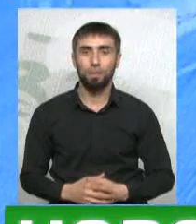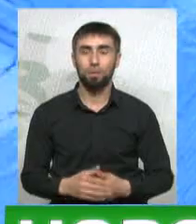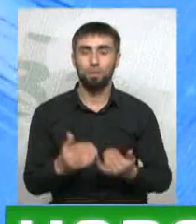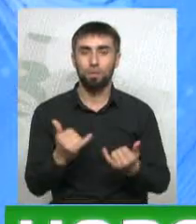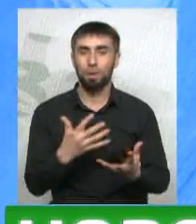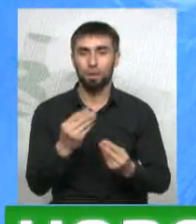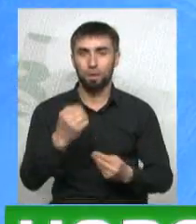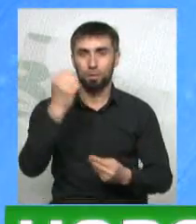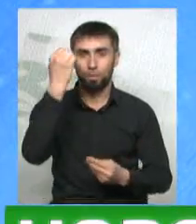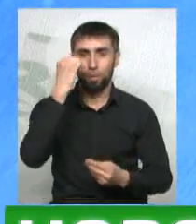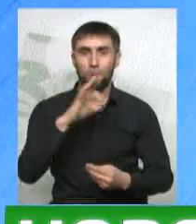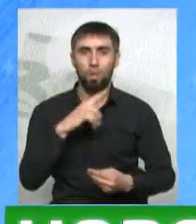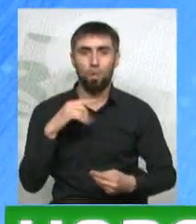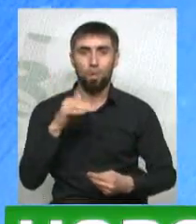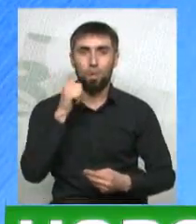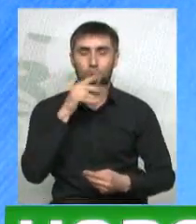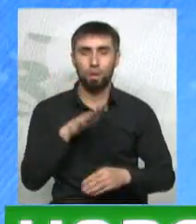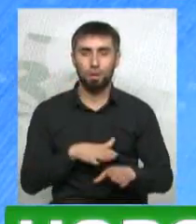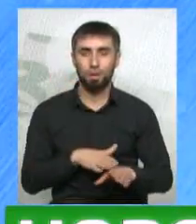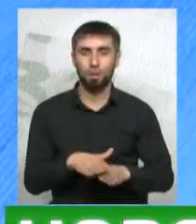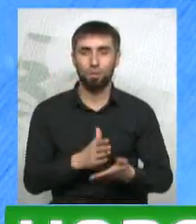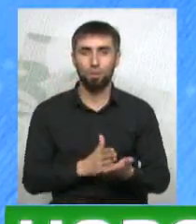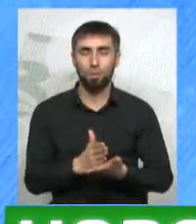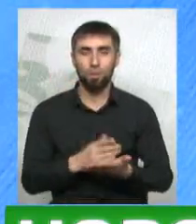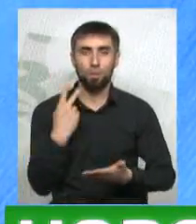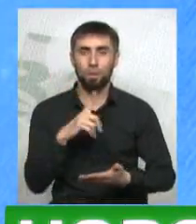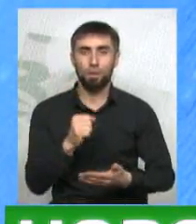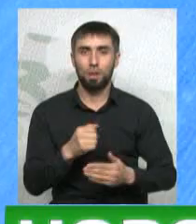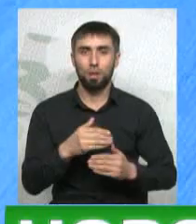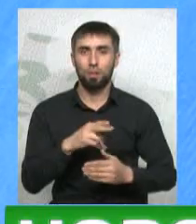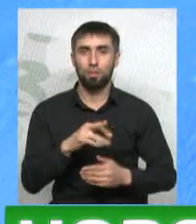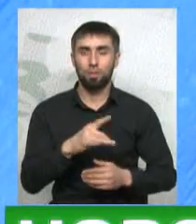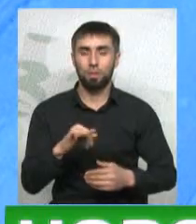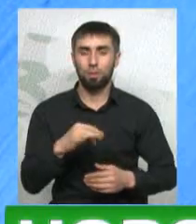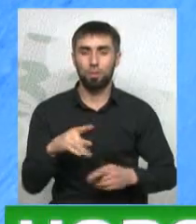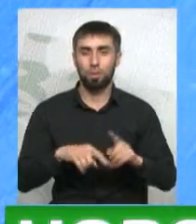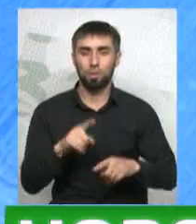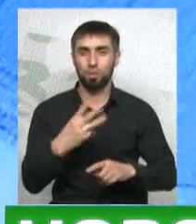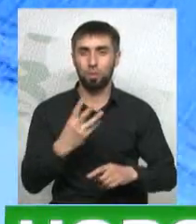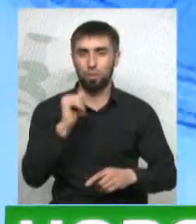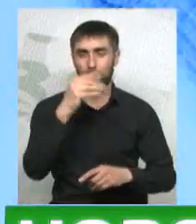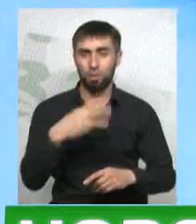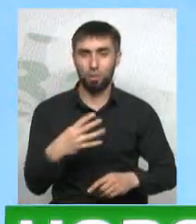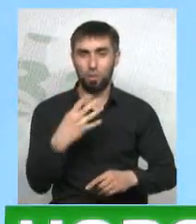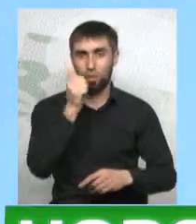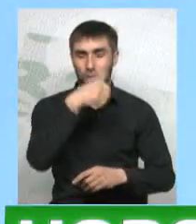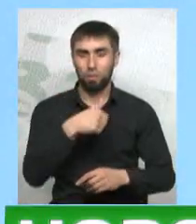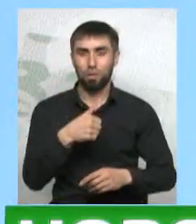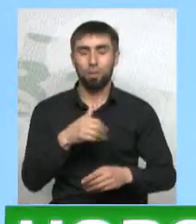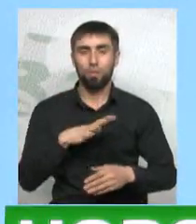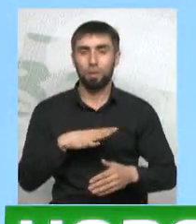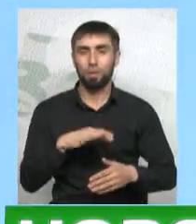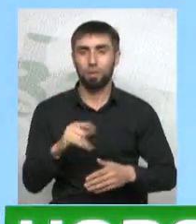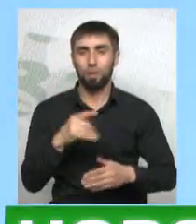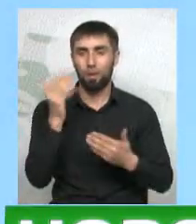Сегодня день памяти о россиянах, которые исполняли служебный долг за пределами Родины. Ровно 34 года назад завершился вывод советских войск